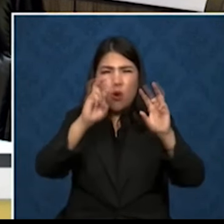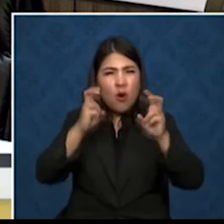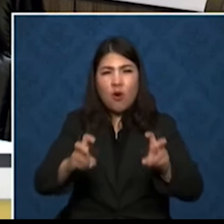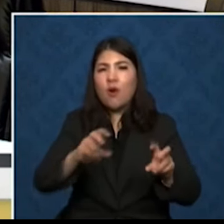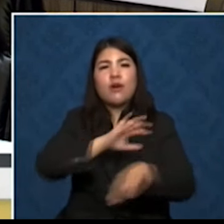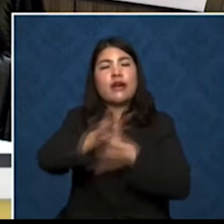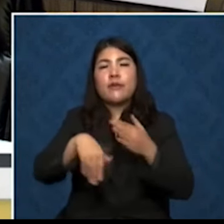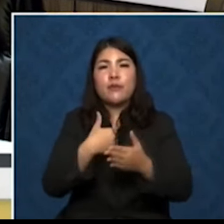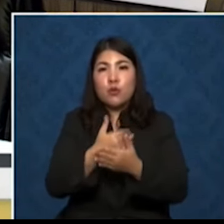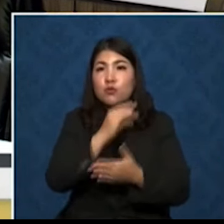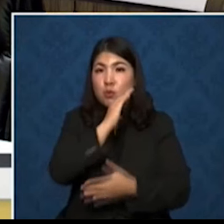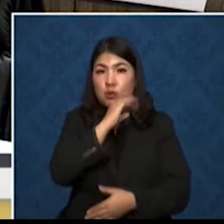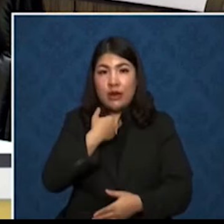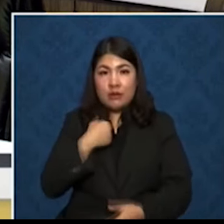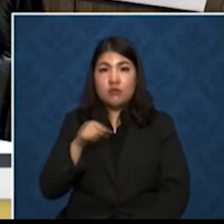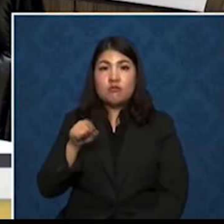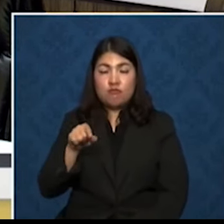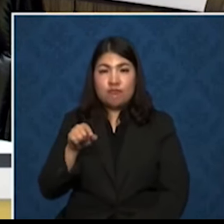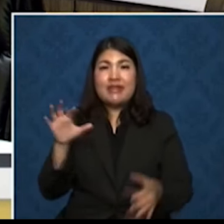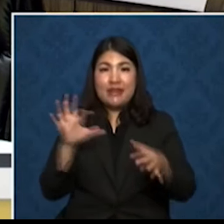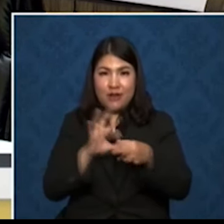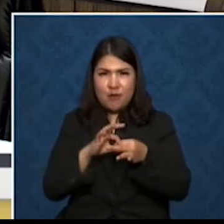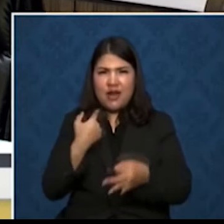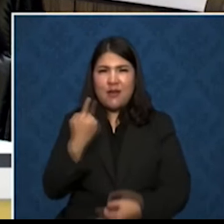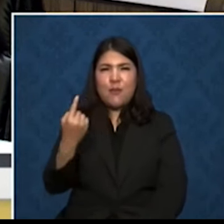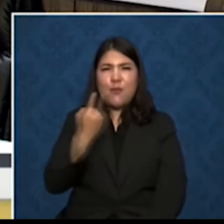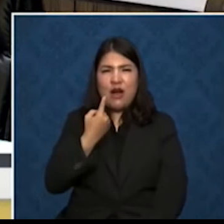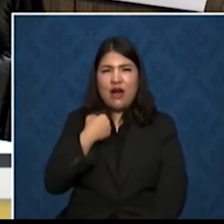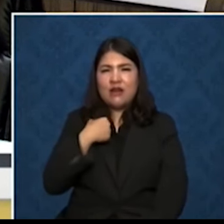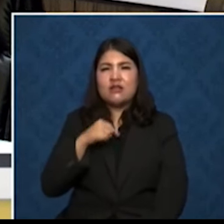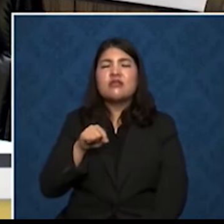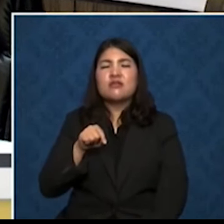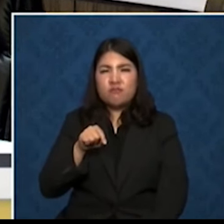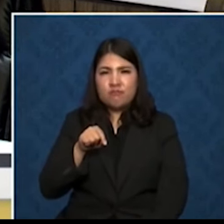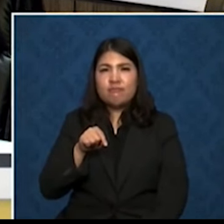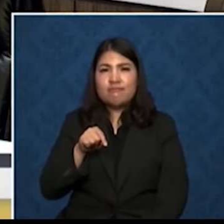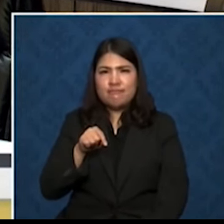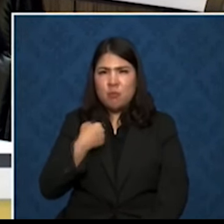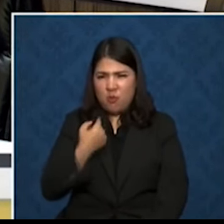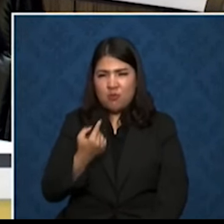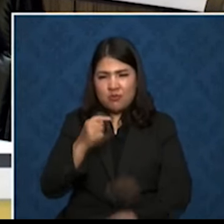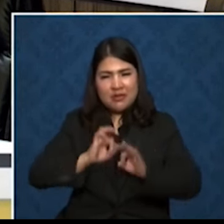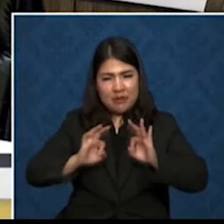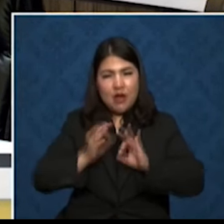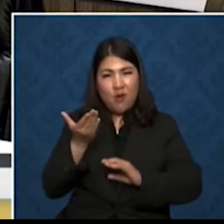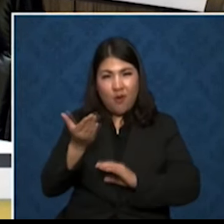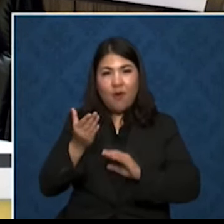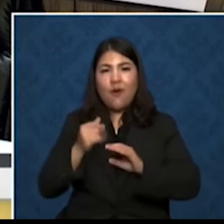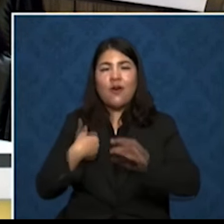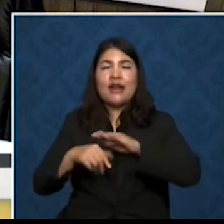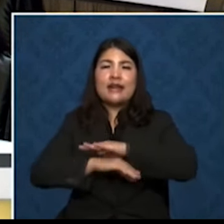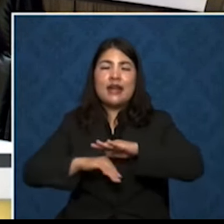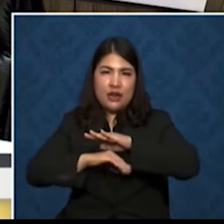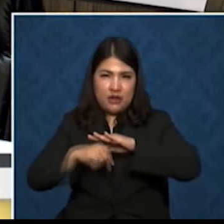เราจะได้ไปทำงานกได